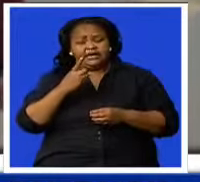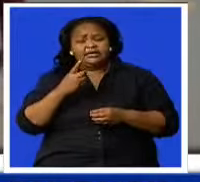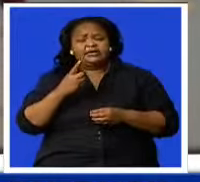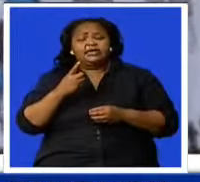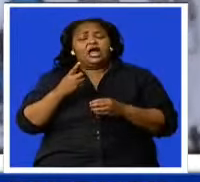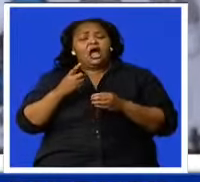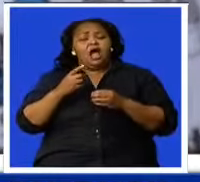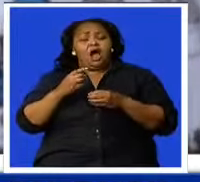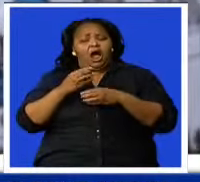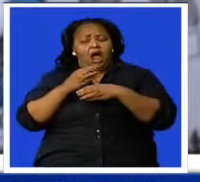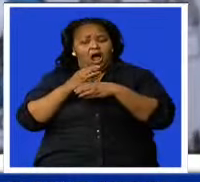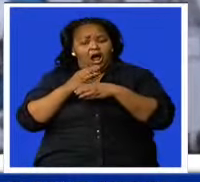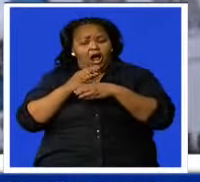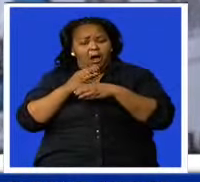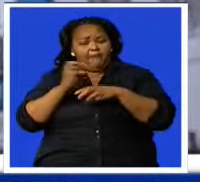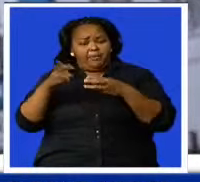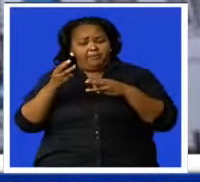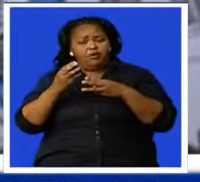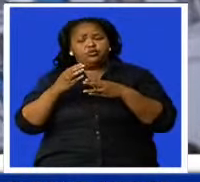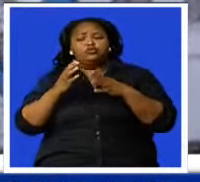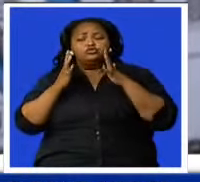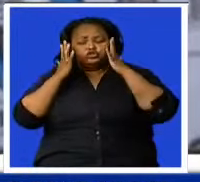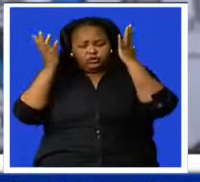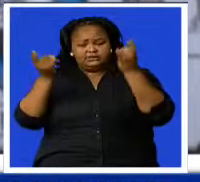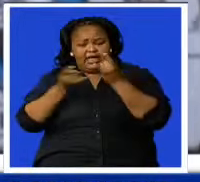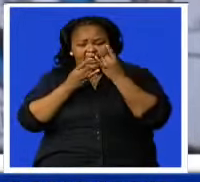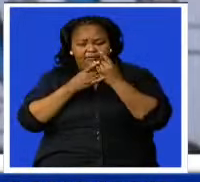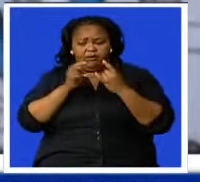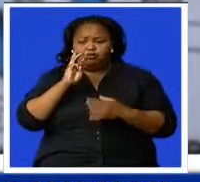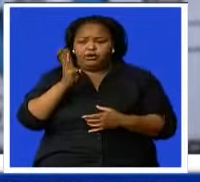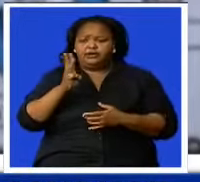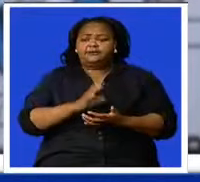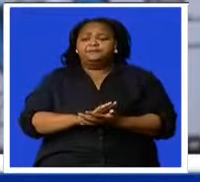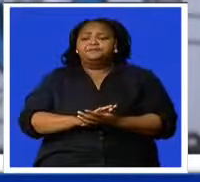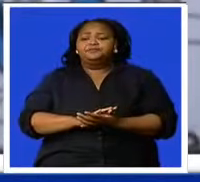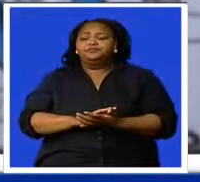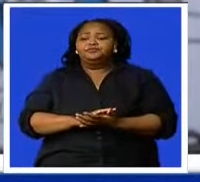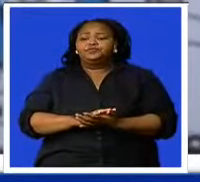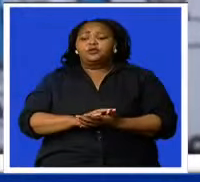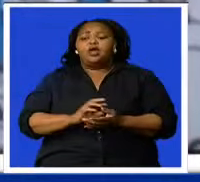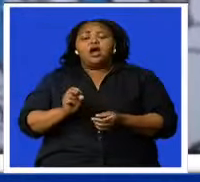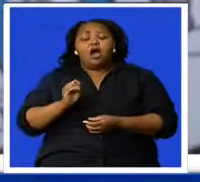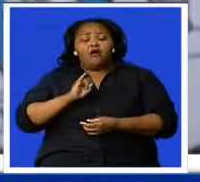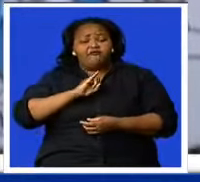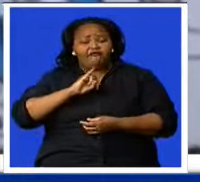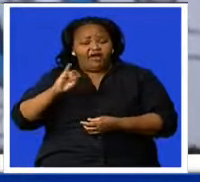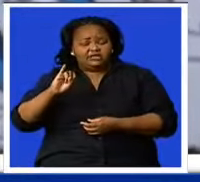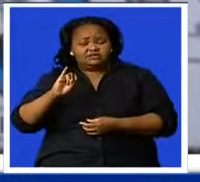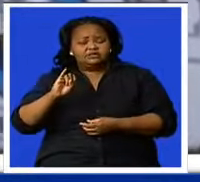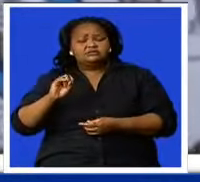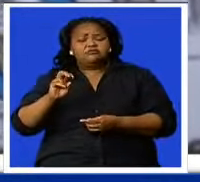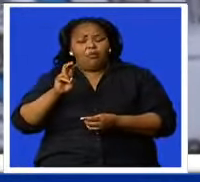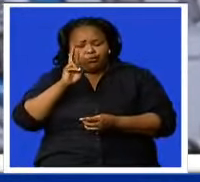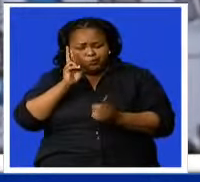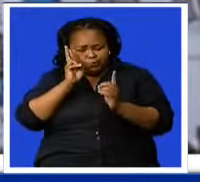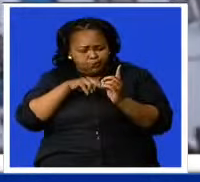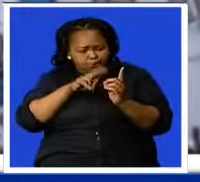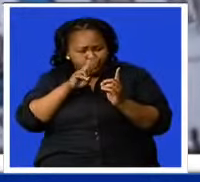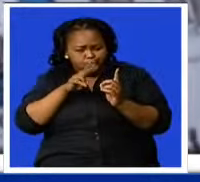mkhankaso. While we are screening, we are looking for any flu-like symptoms. Once we find any flu-like symptoms, we take kulo mkhankaso